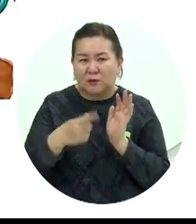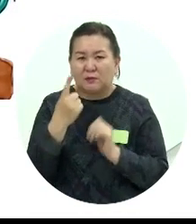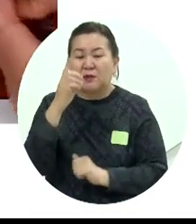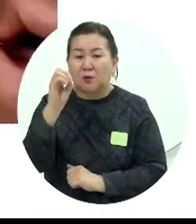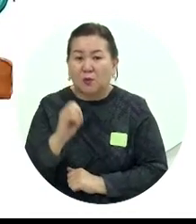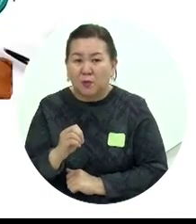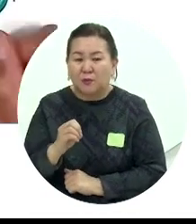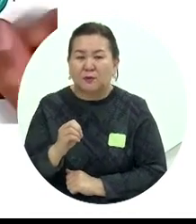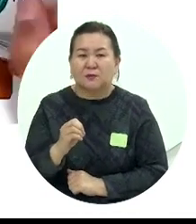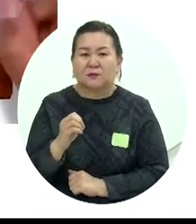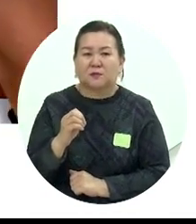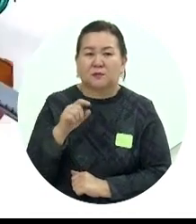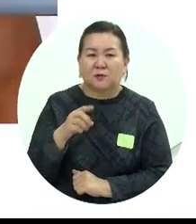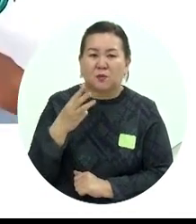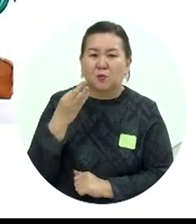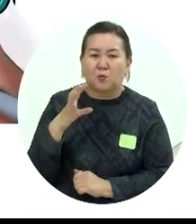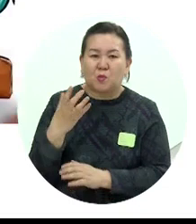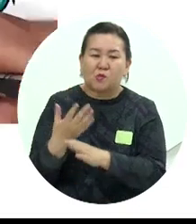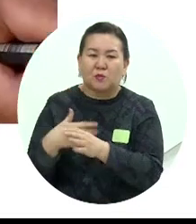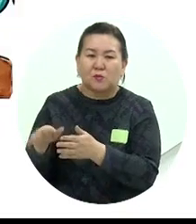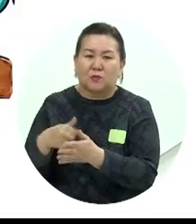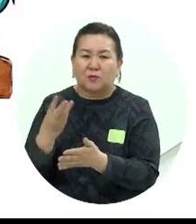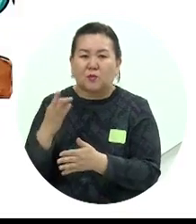бол бүс эзлэх нэ.